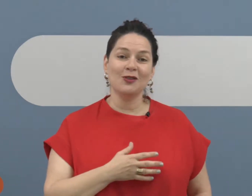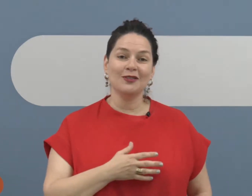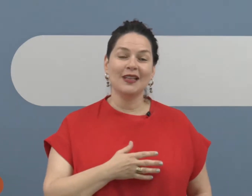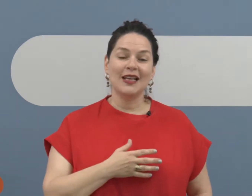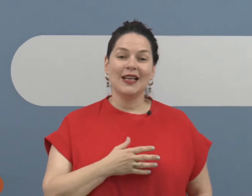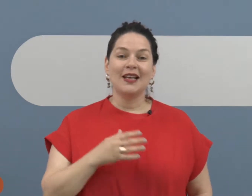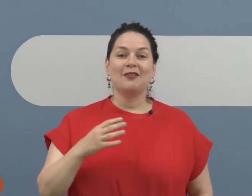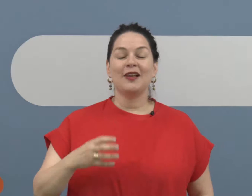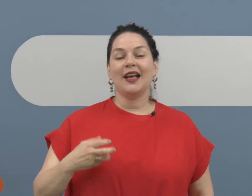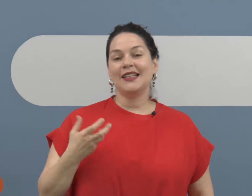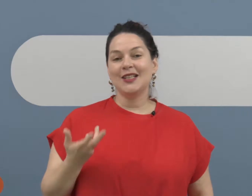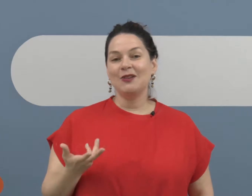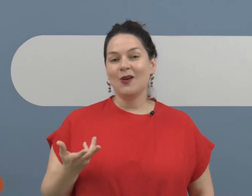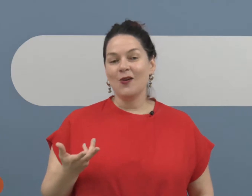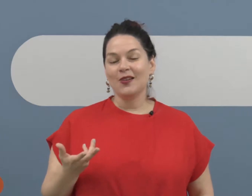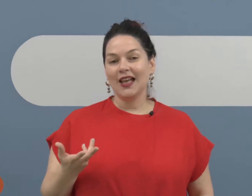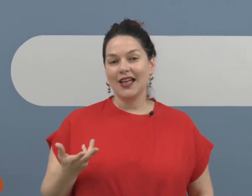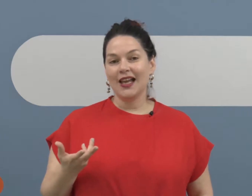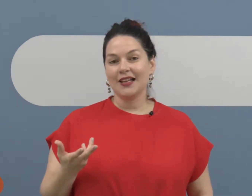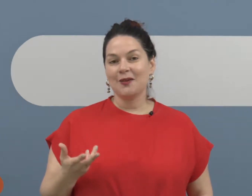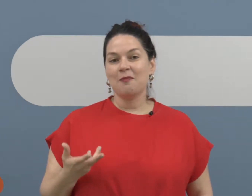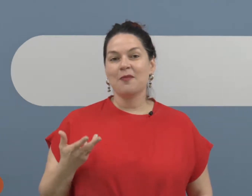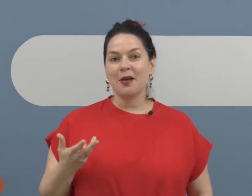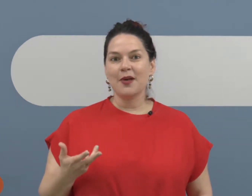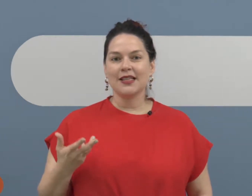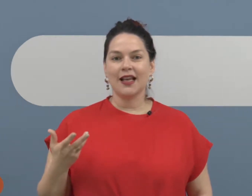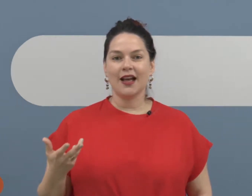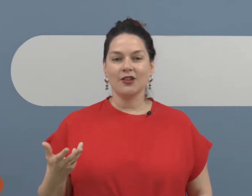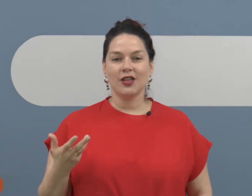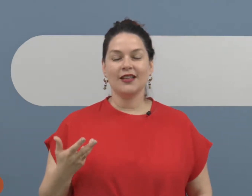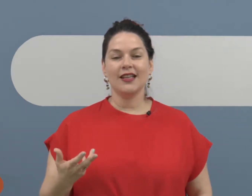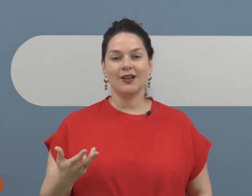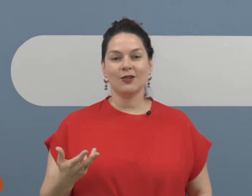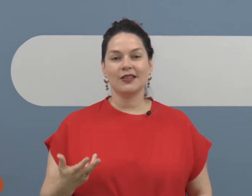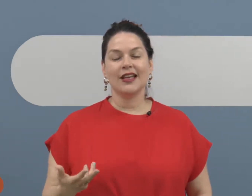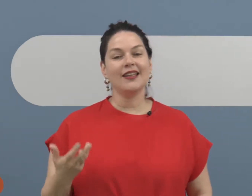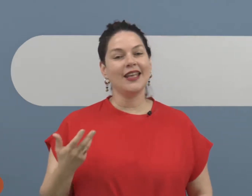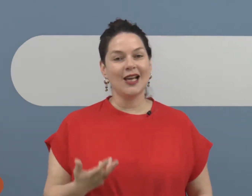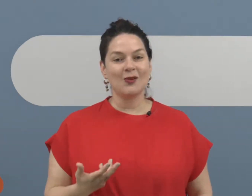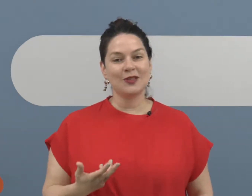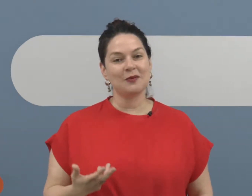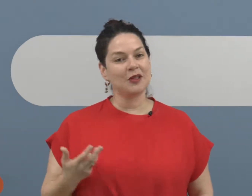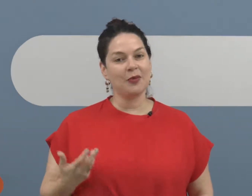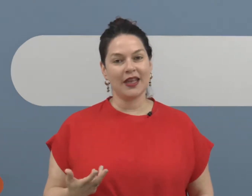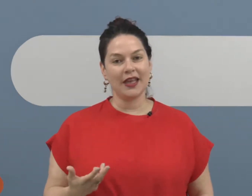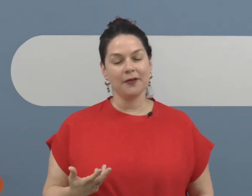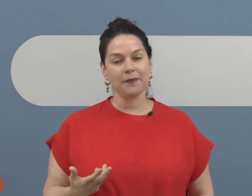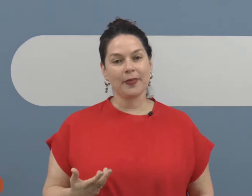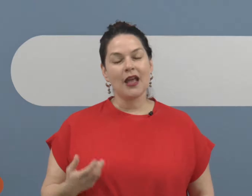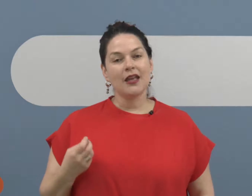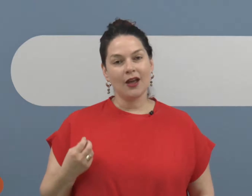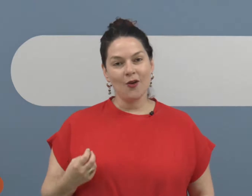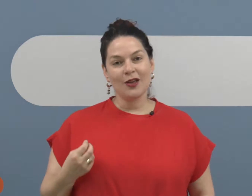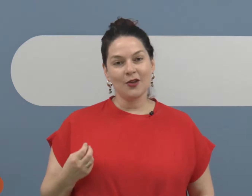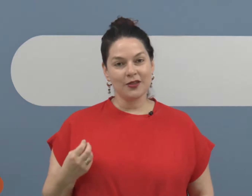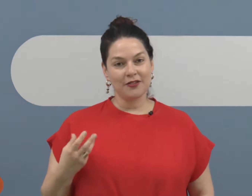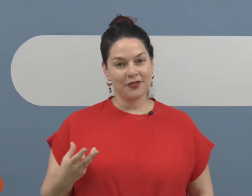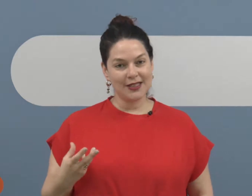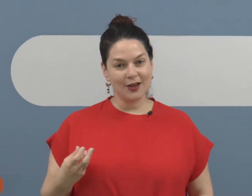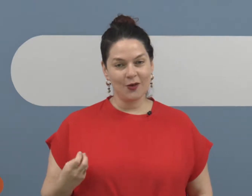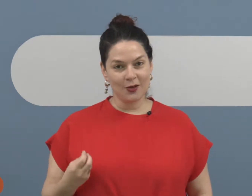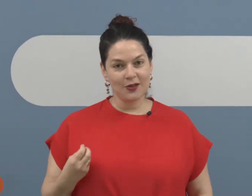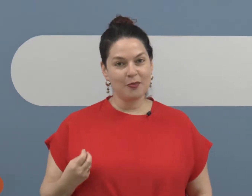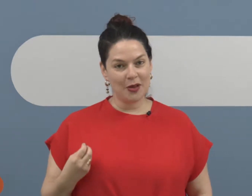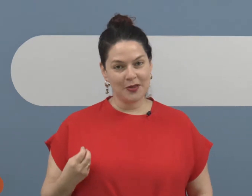לקראת סופו, ורצינו לראות רגע מה בהזהרה של דדלוס, את איקרוס המתבגר, יכול